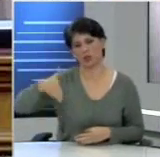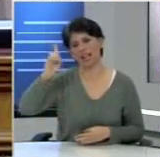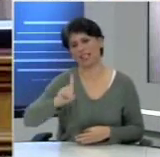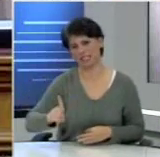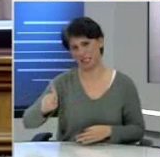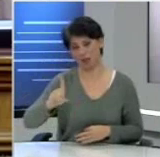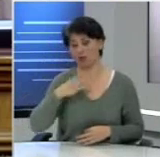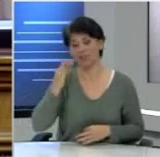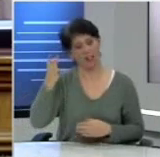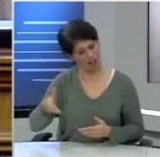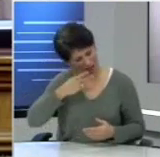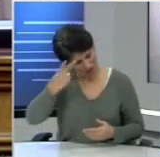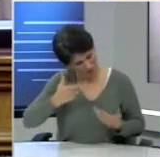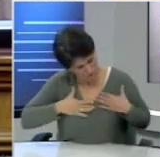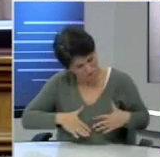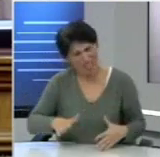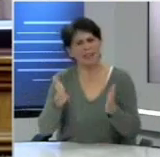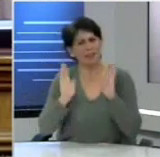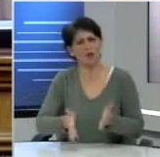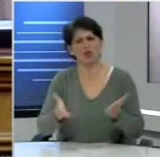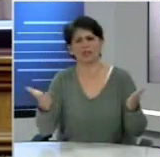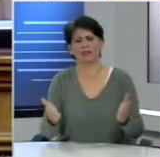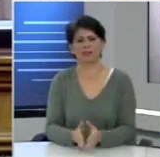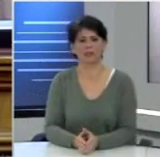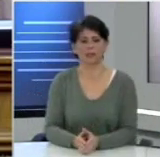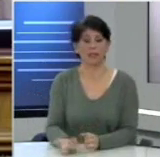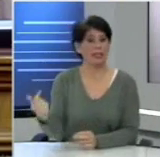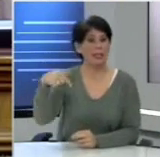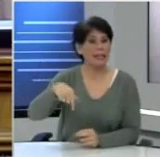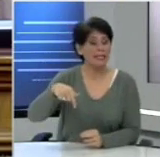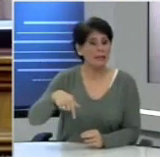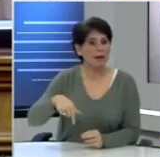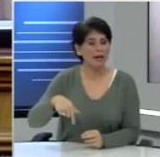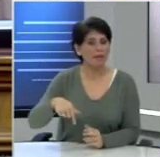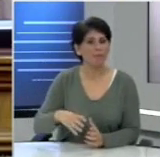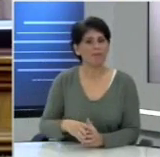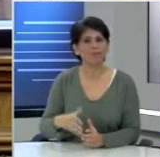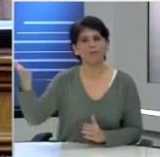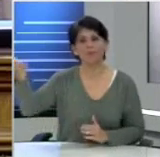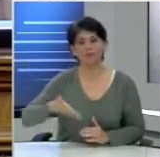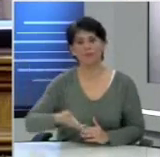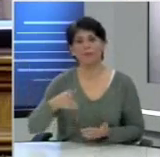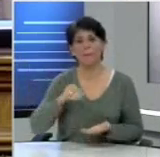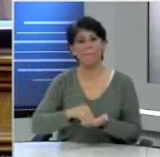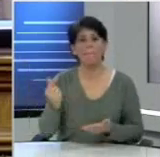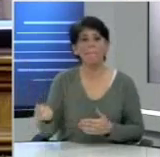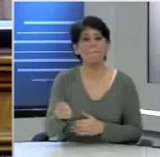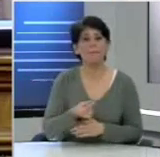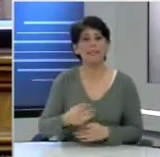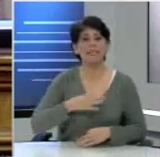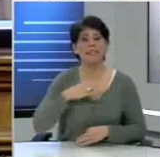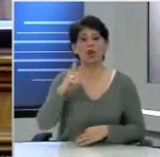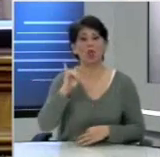έτσι θέλει και γιατί μπορεί. Και σήμερα έρχεται μία ακόμη είδηση για τον κύριο